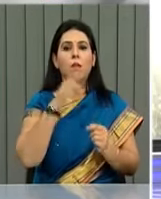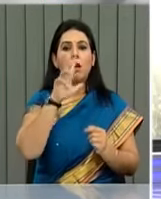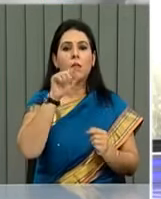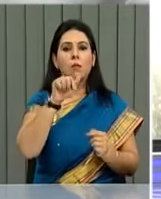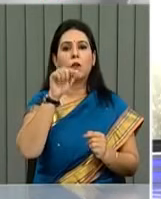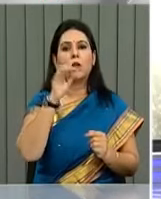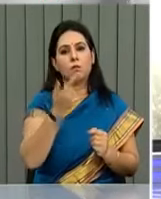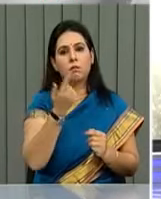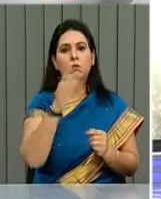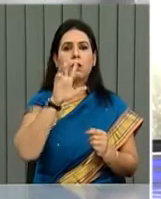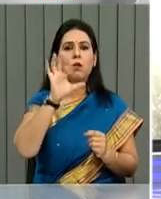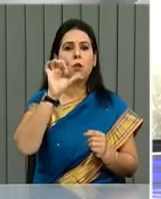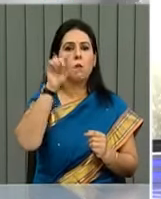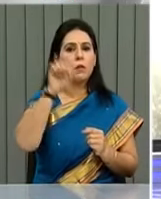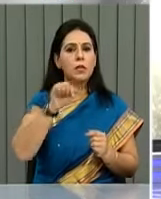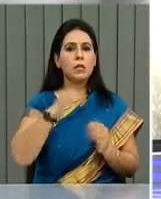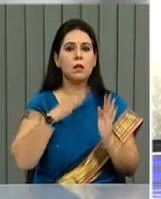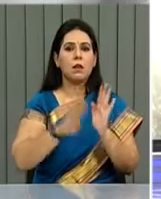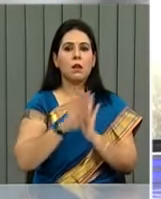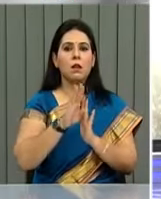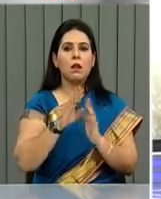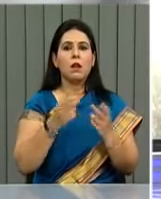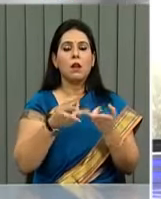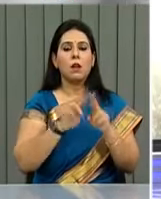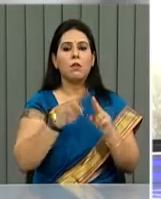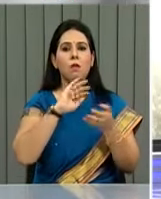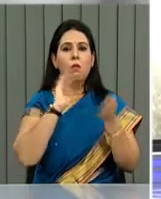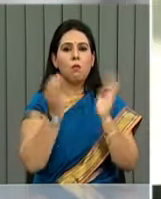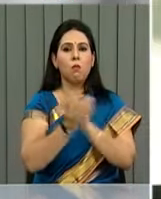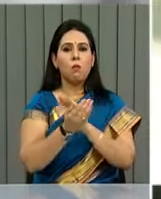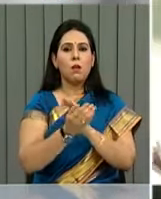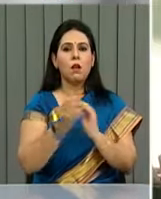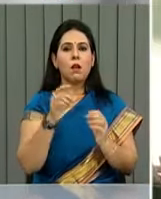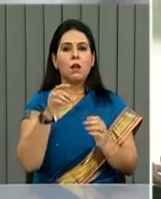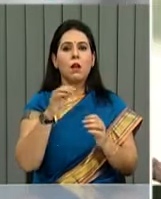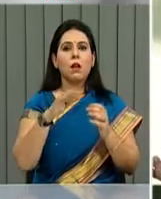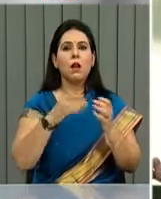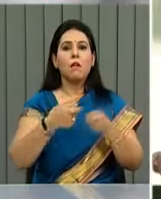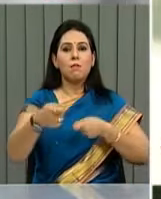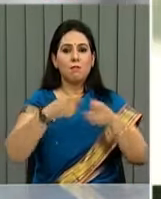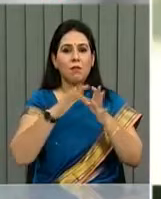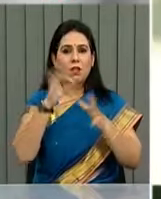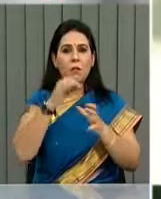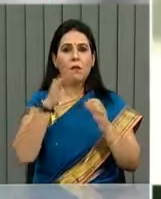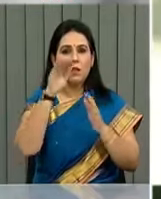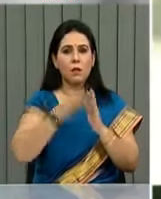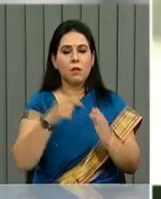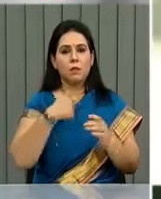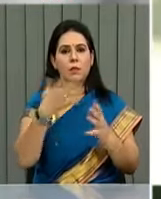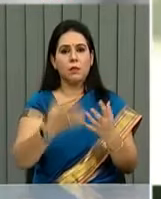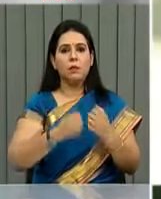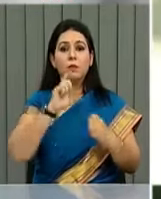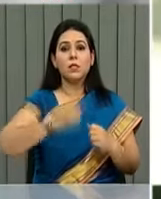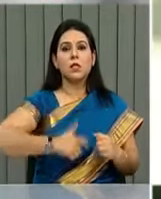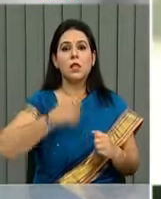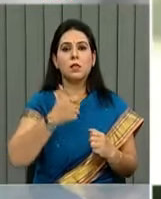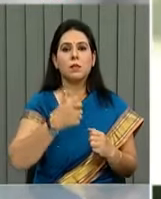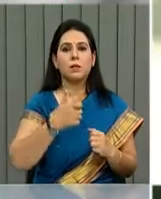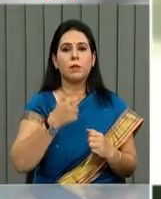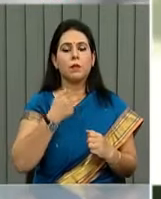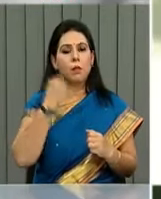हैं, लेकिन जब दुनिया की अर्थव्यवस्था धीमे हो तो इस गति को प्राप्त करना अपने आप में चुनौतीपूर्ण होता है। मैं मानता